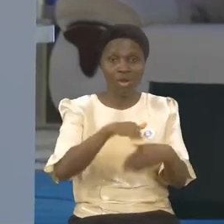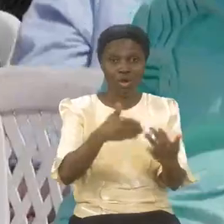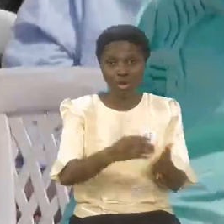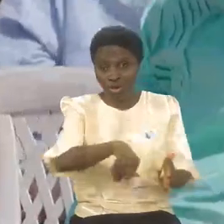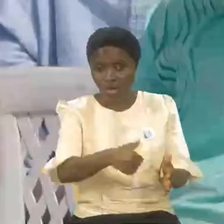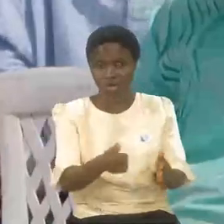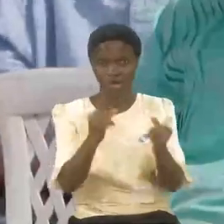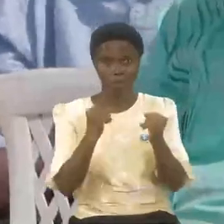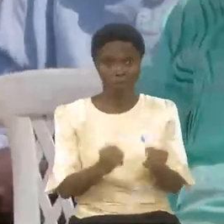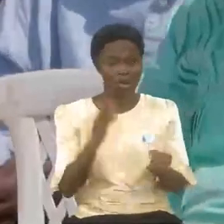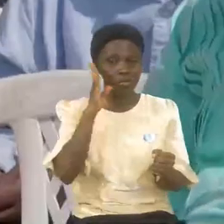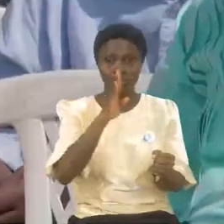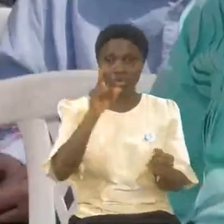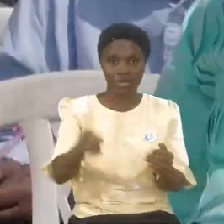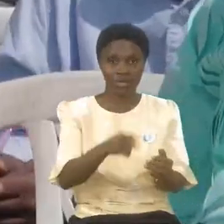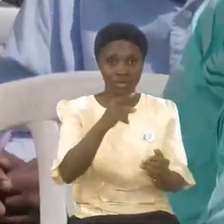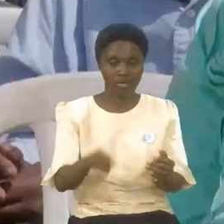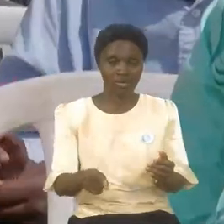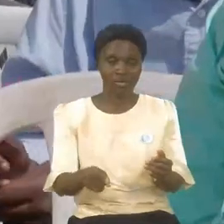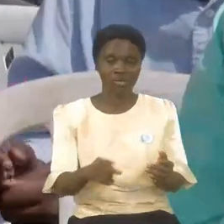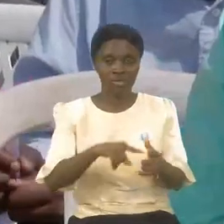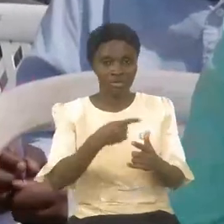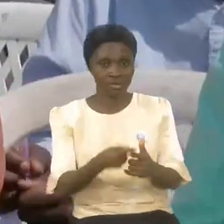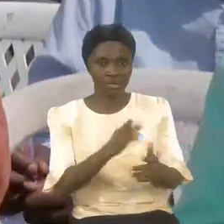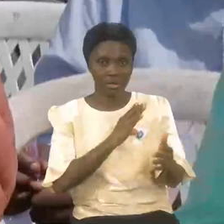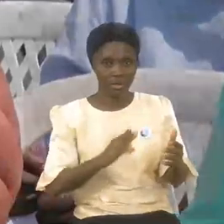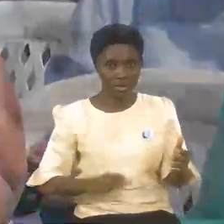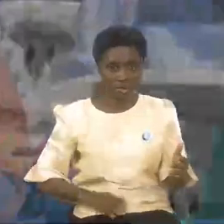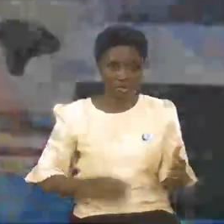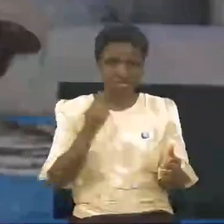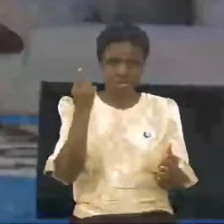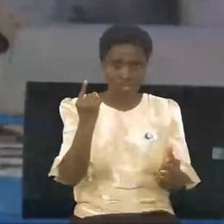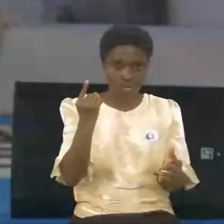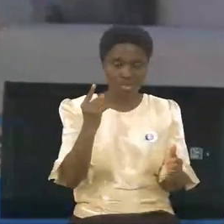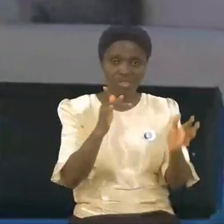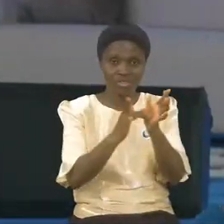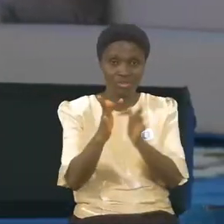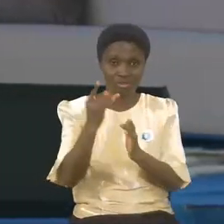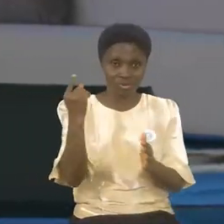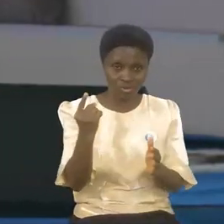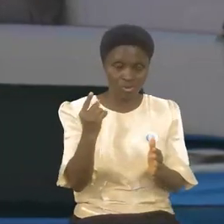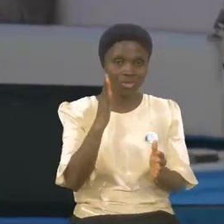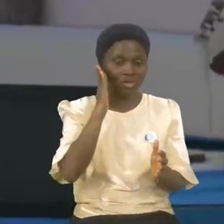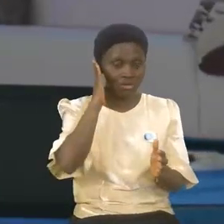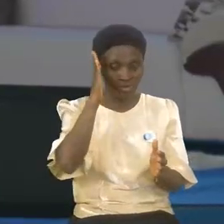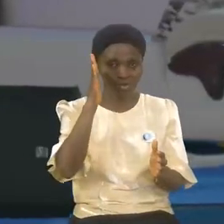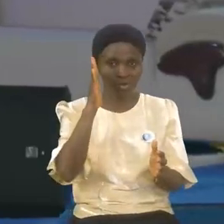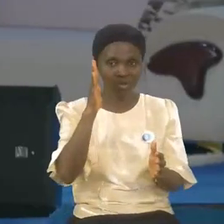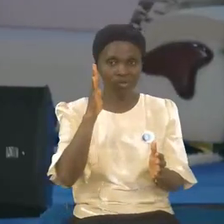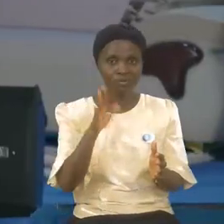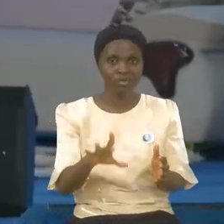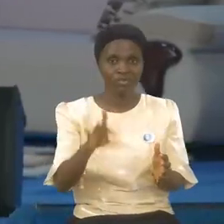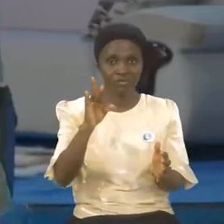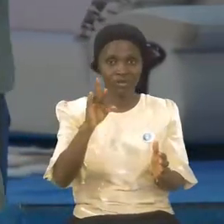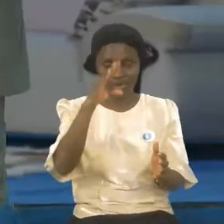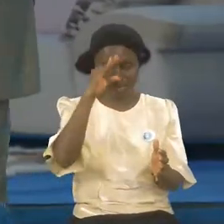seront écrasés les mini et puis Christelle Jésus seul alors nous le